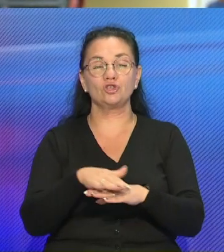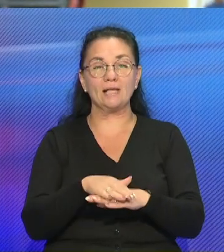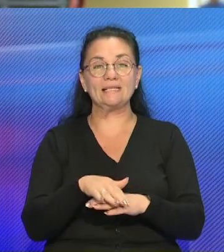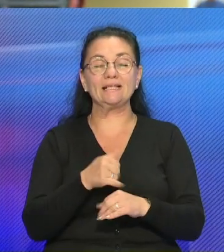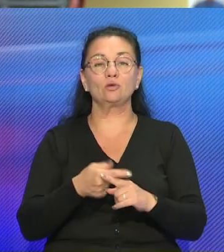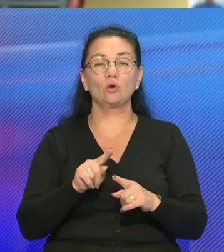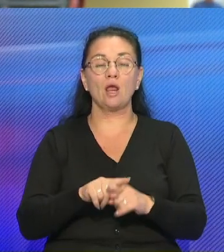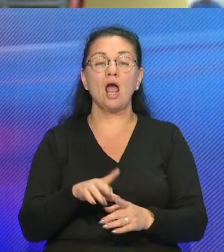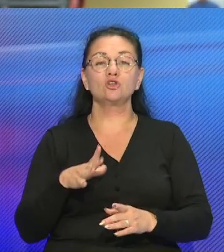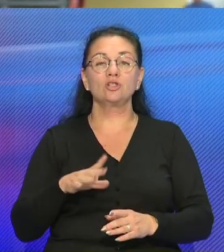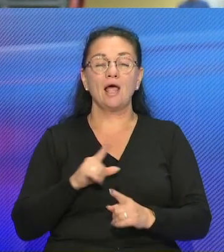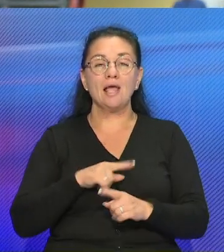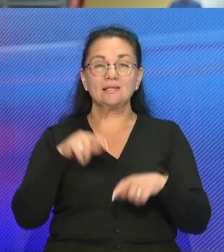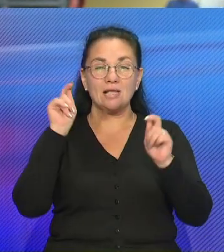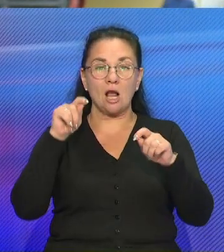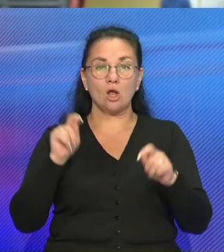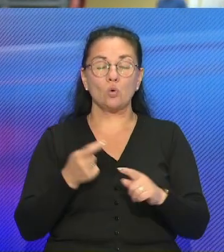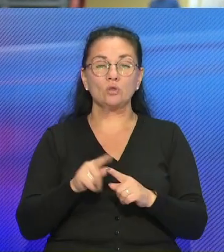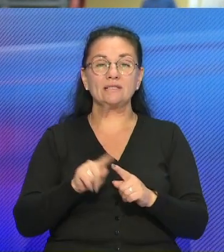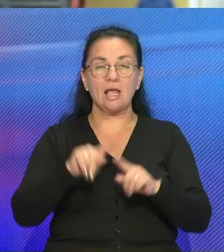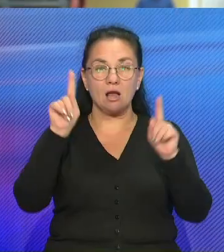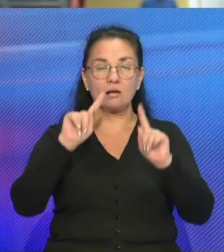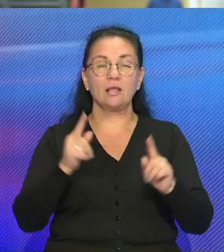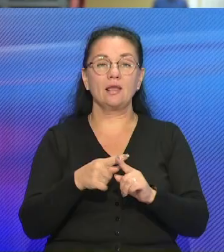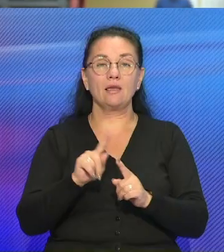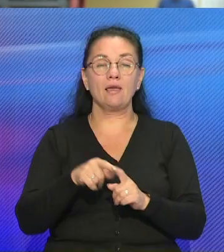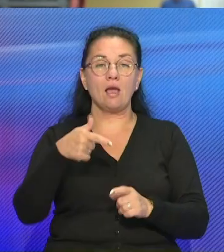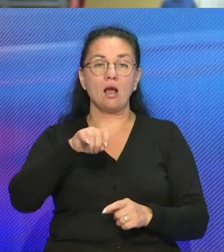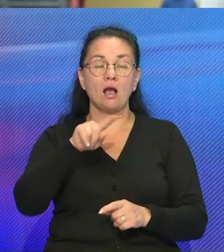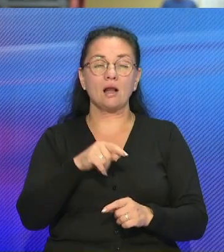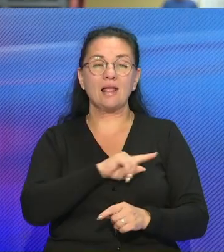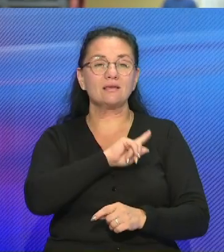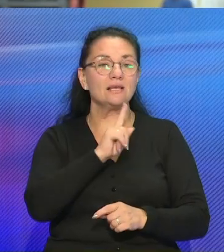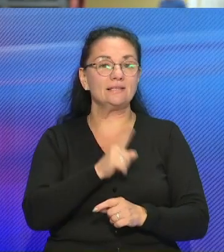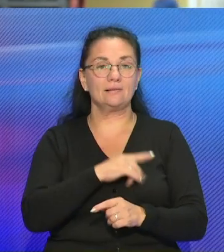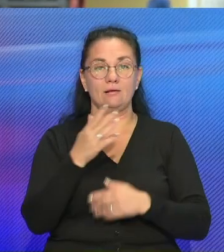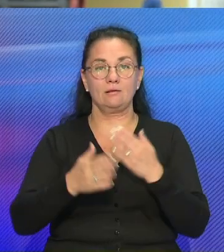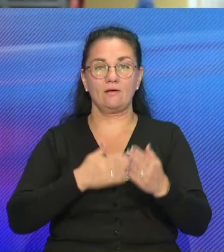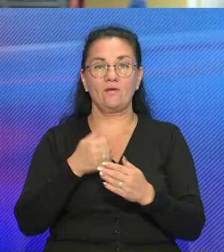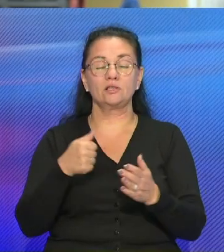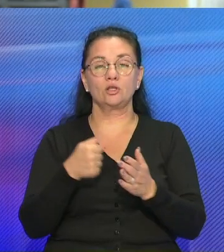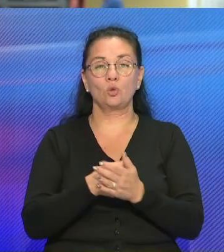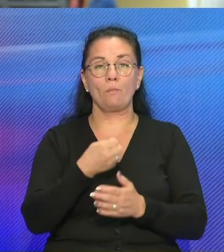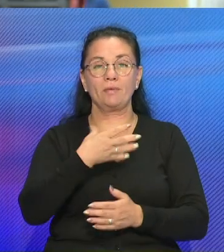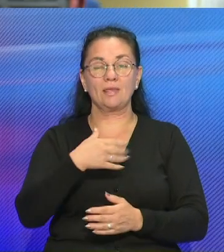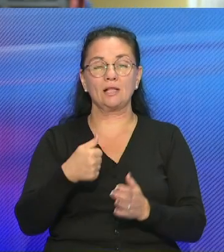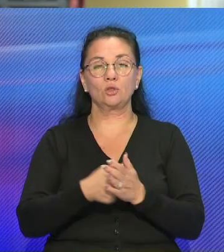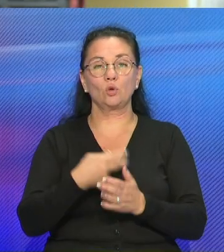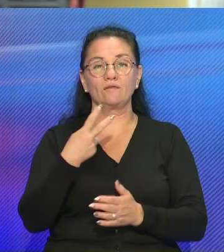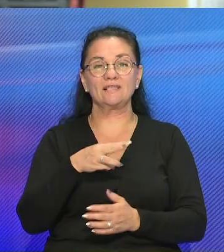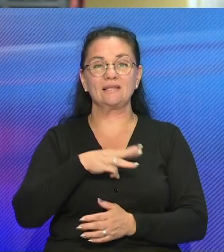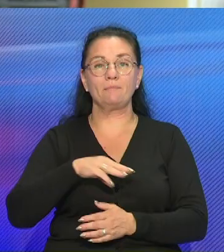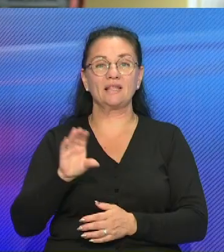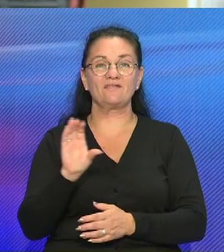области ожидаются грозы. При грозах местами сильные ливни, град и шквалистое усиление ветра порывами от 15 до 20 метров в